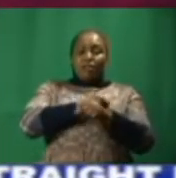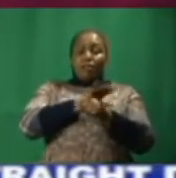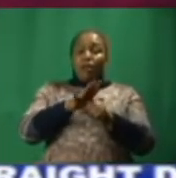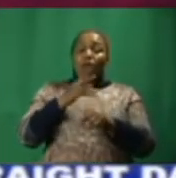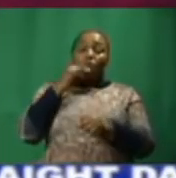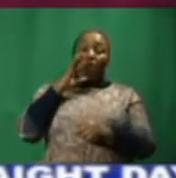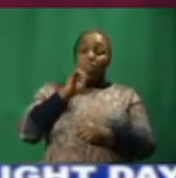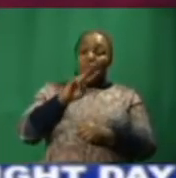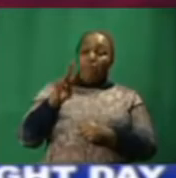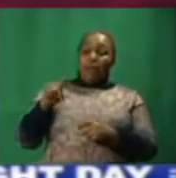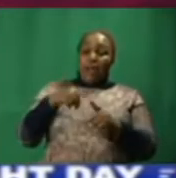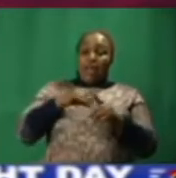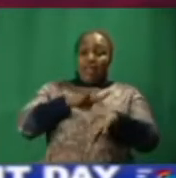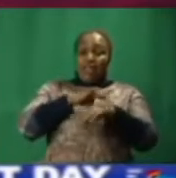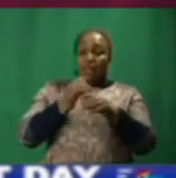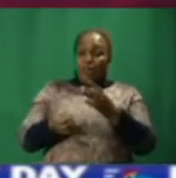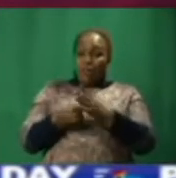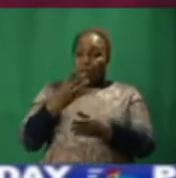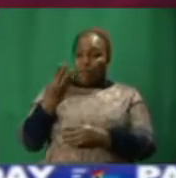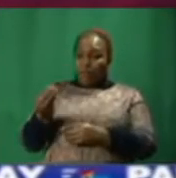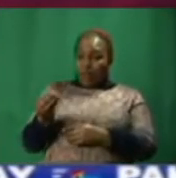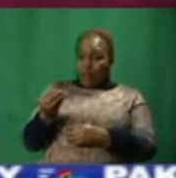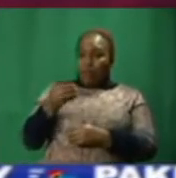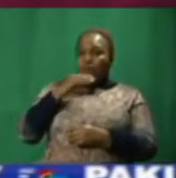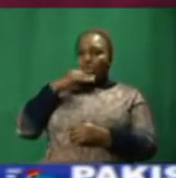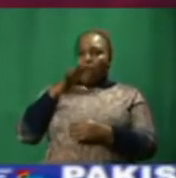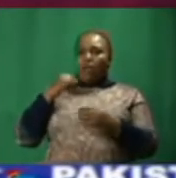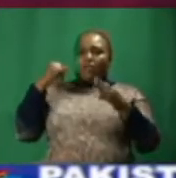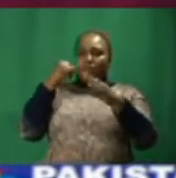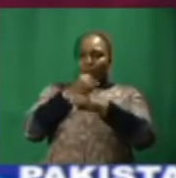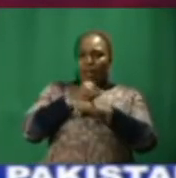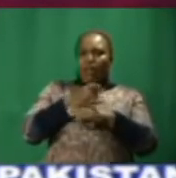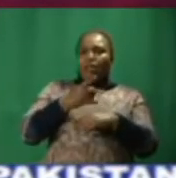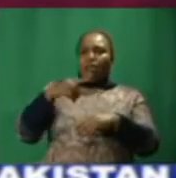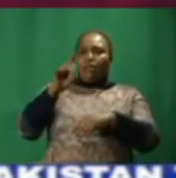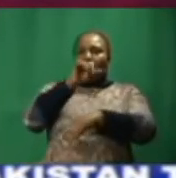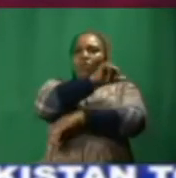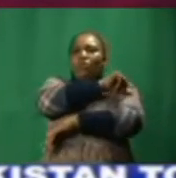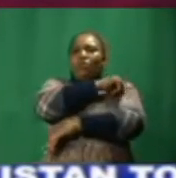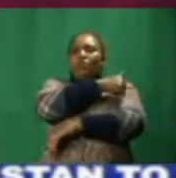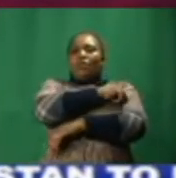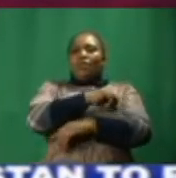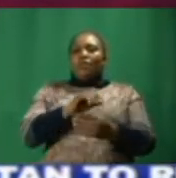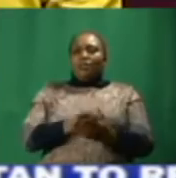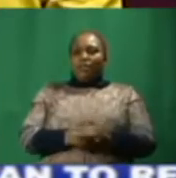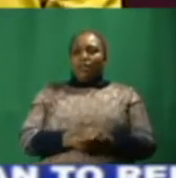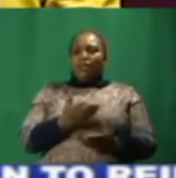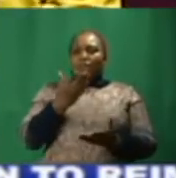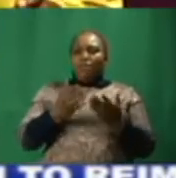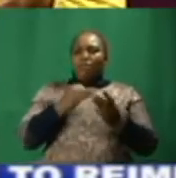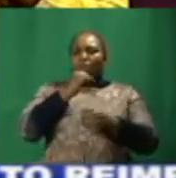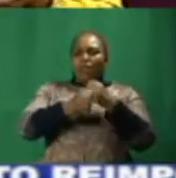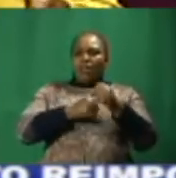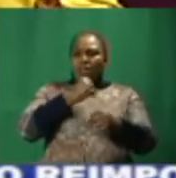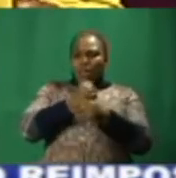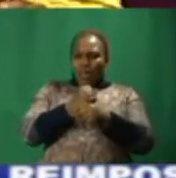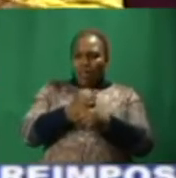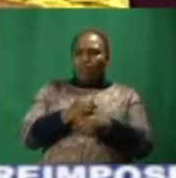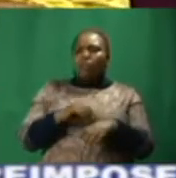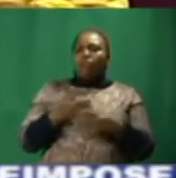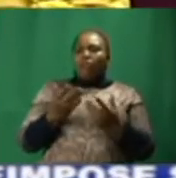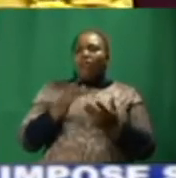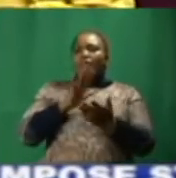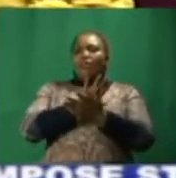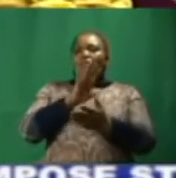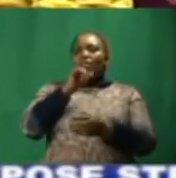le timpawu leti umfana aticala vele umphuthumise khona emfolambili njengoba ngile age lesishoko maybe netinyanga letimbalo ukuze kufike maybe eminyakeni leng